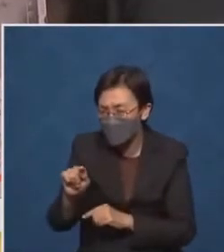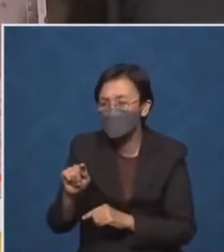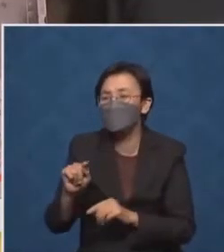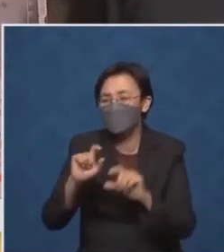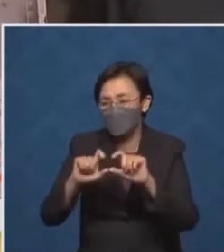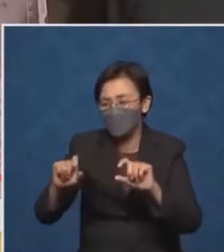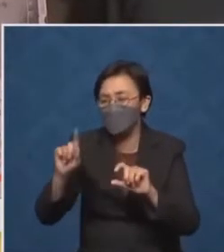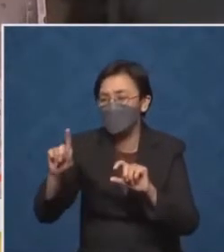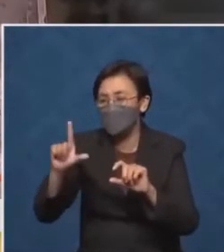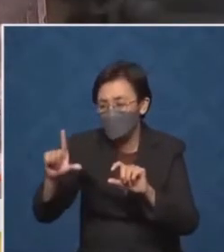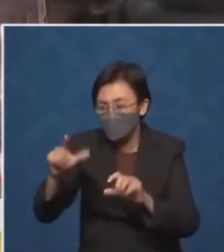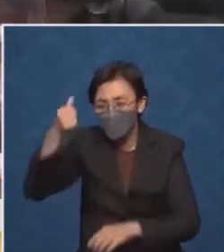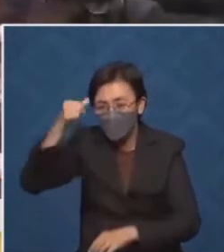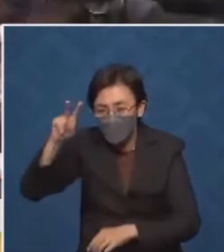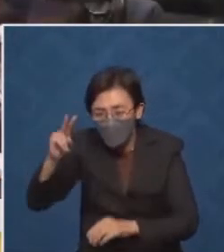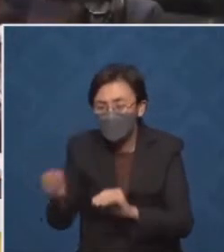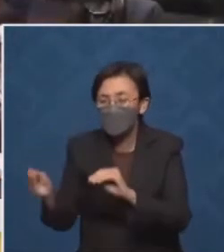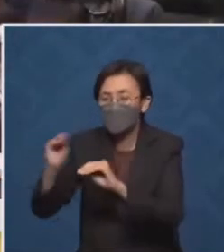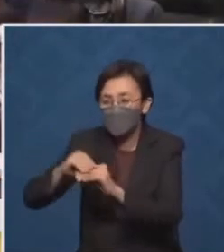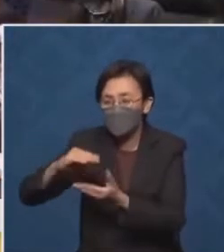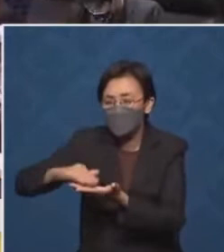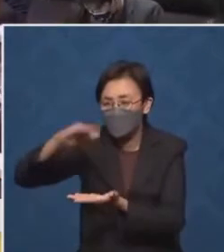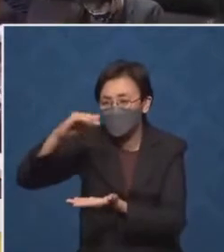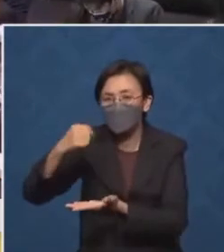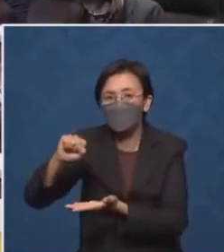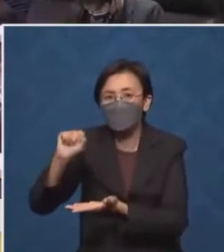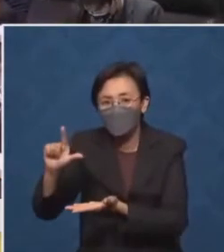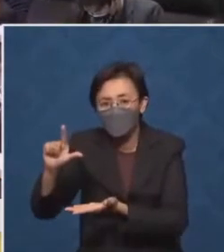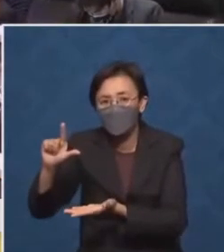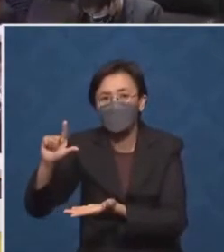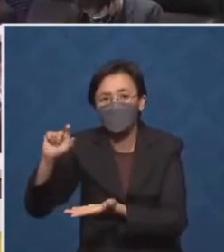ส 2 วต่อมาขอรับเพิ่มอเป็น 10 ลานโดส